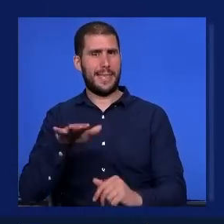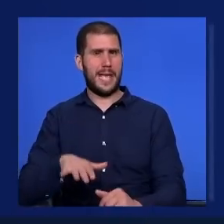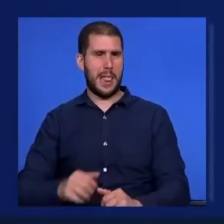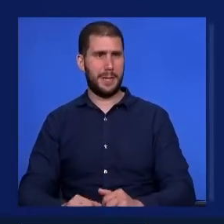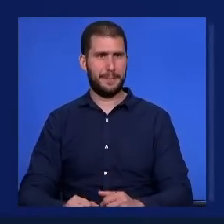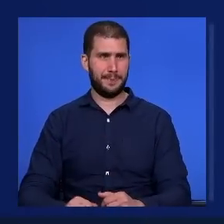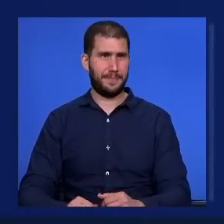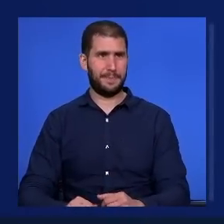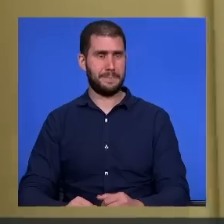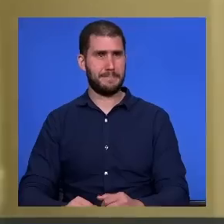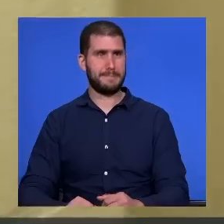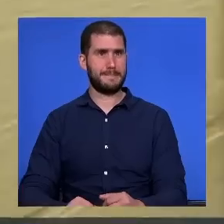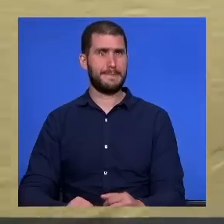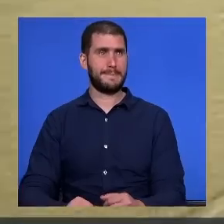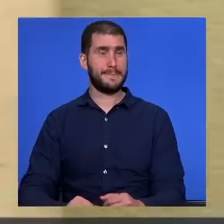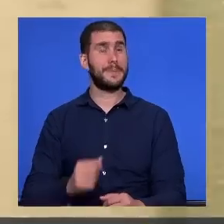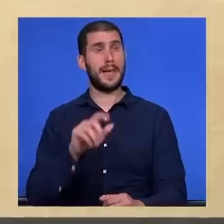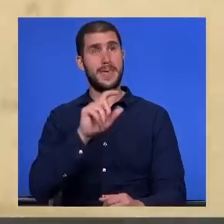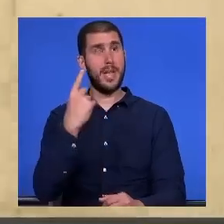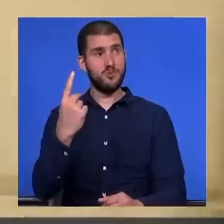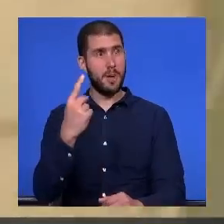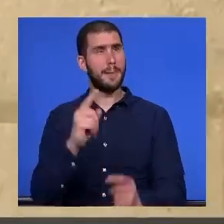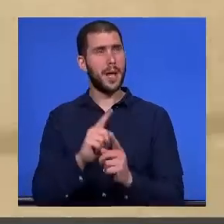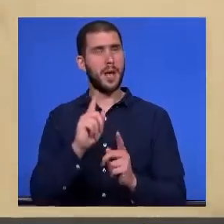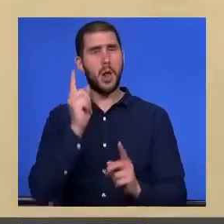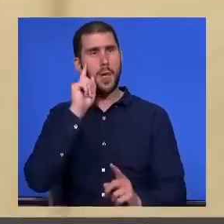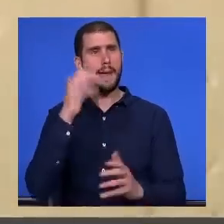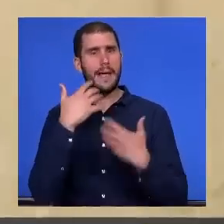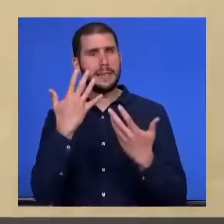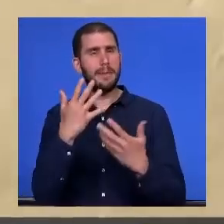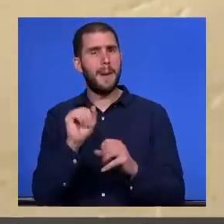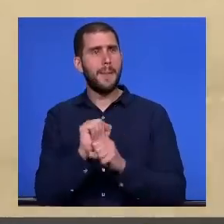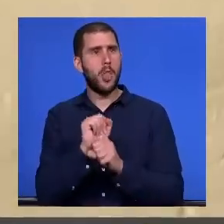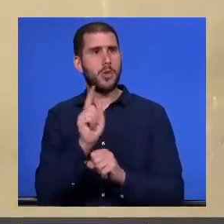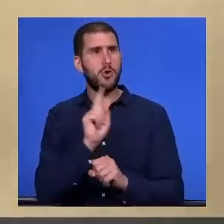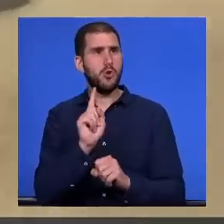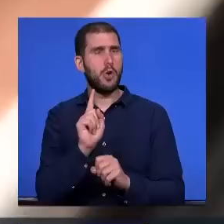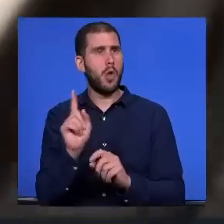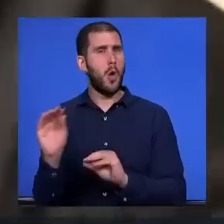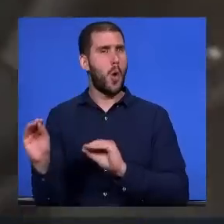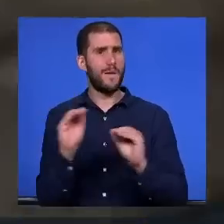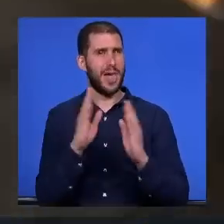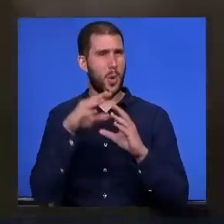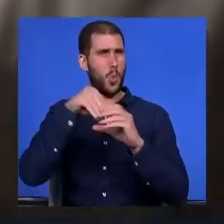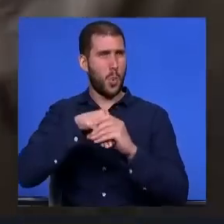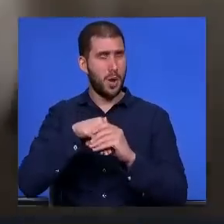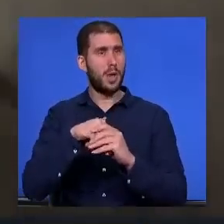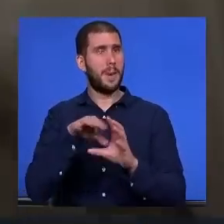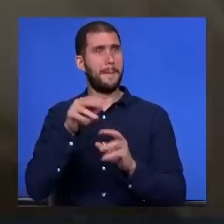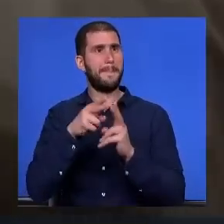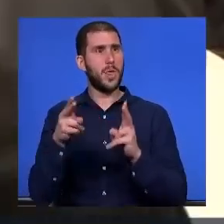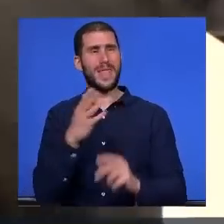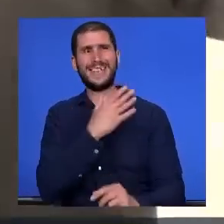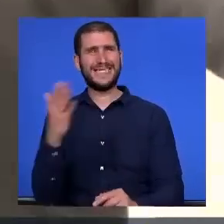ילד. הנאשם כנראה מתוך שלא ידע איך לבשר למתלוננת שאינו עומד לעבור ולגור עמה, בחר בפתרון